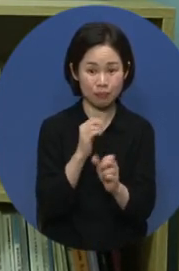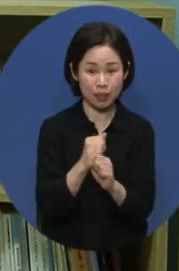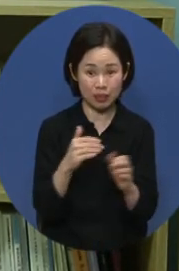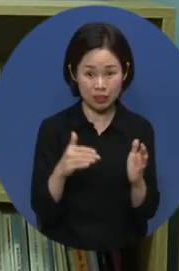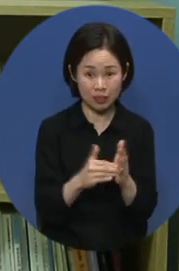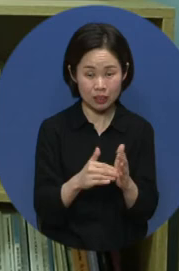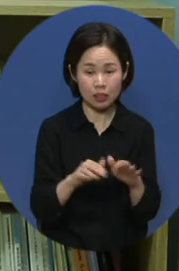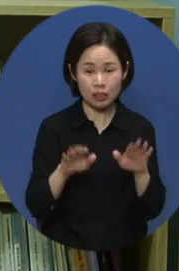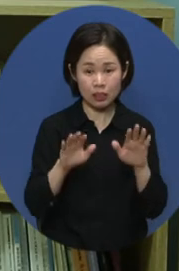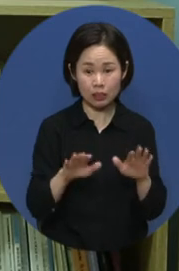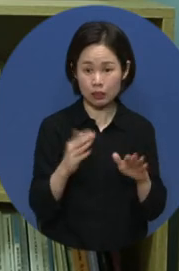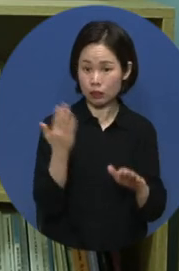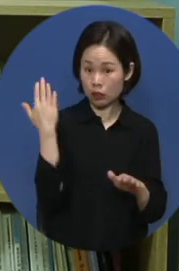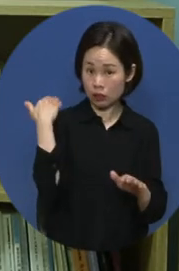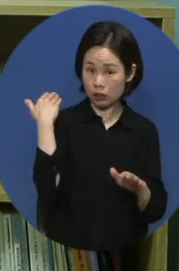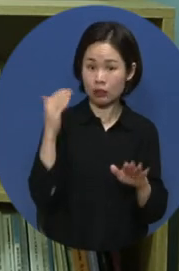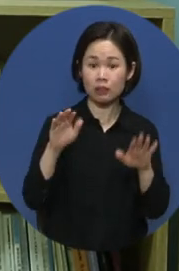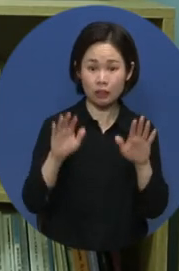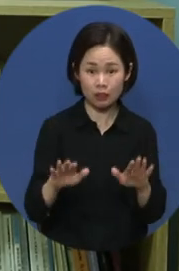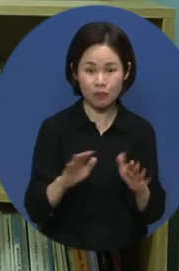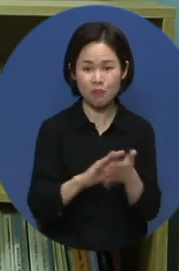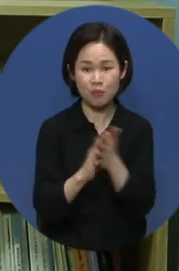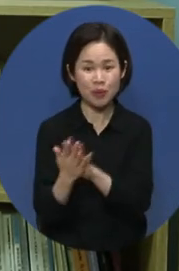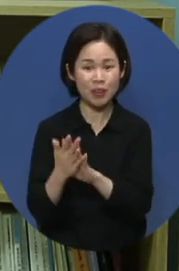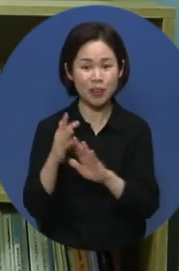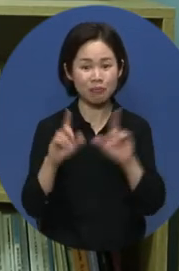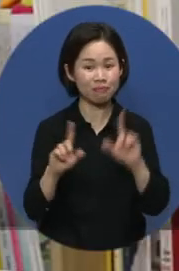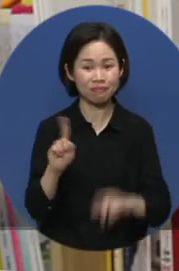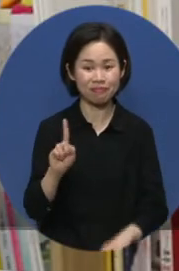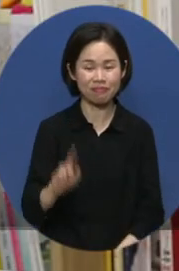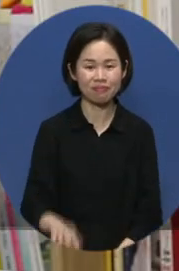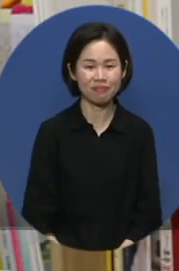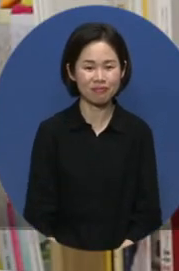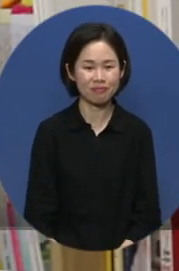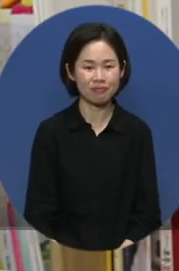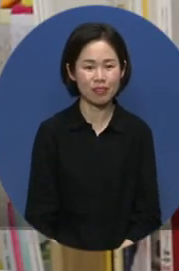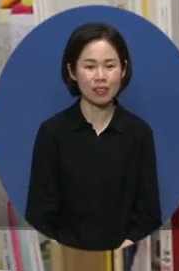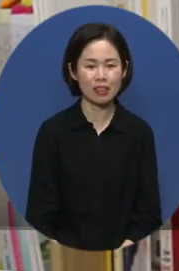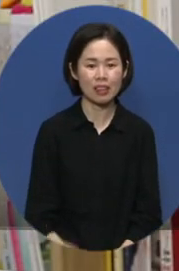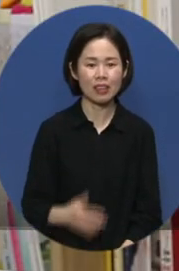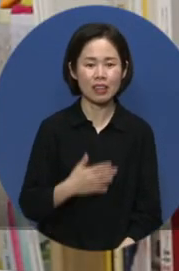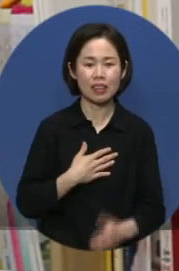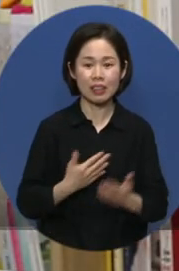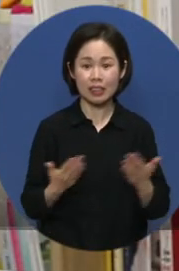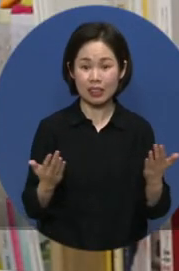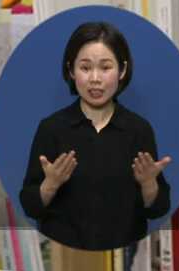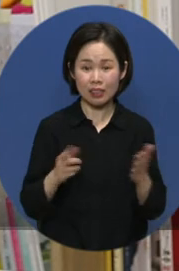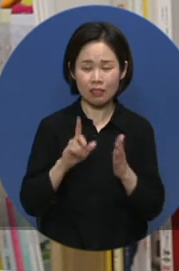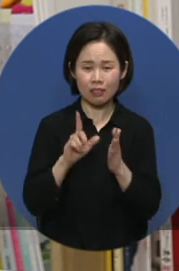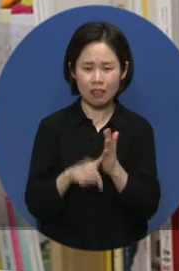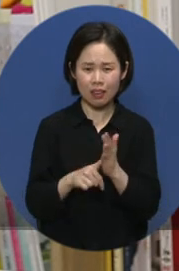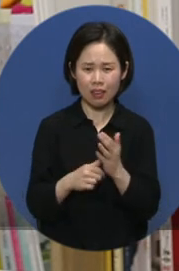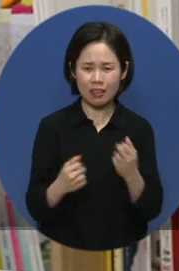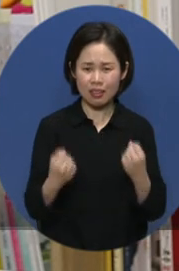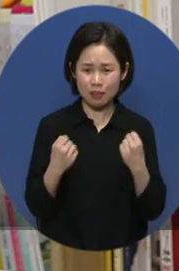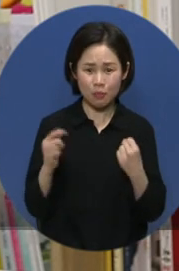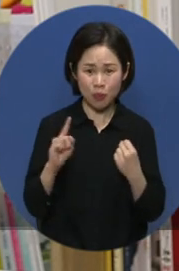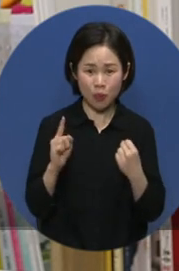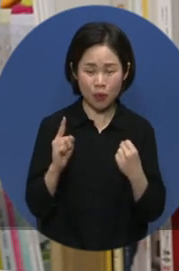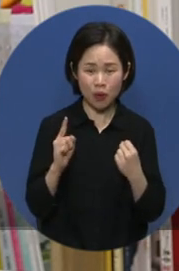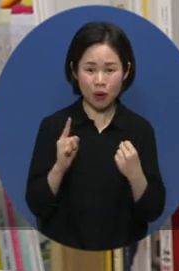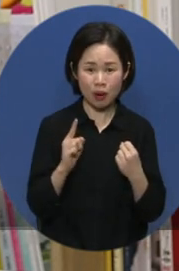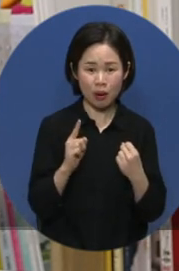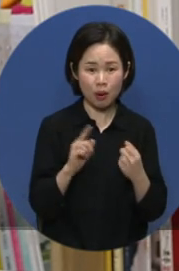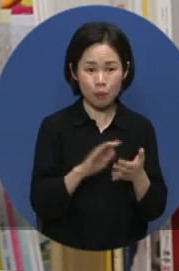어떤 변화가 있었는지 좀 궁금하거든요. 사실 일을 할 때 가장 큰 에너지가 되는 게 이제 그런 변화들을